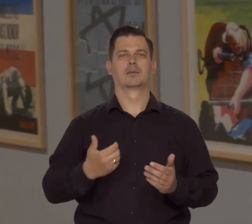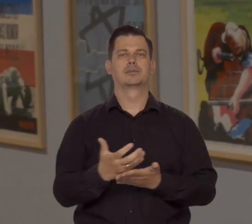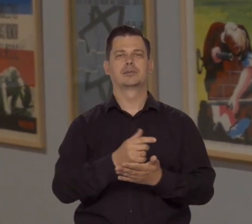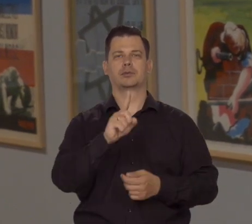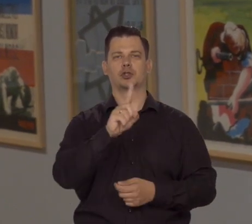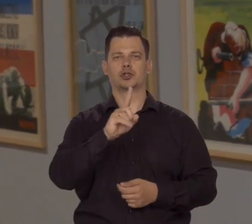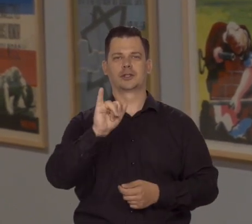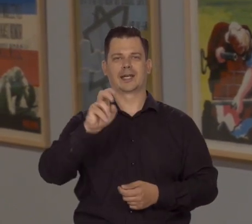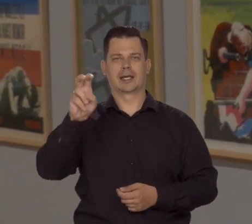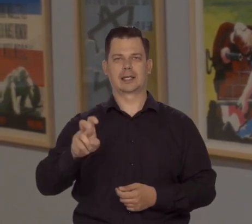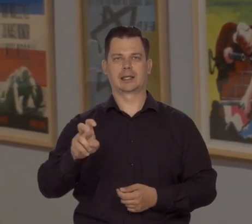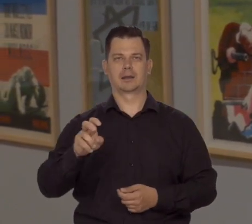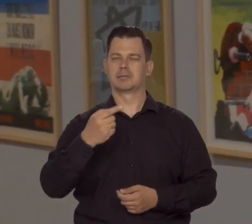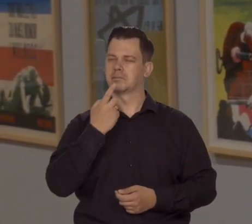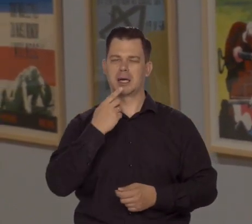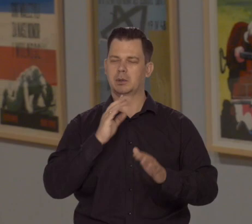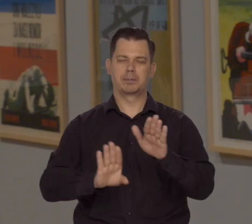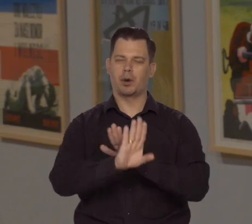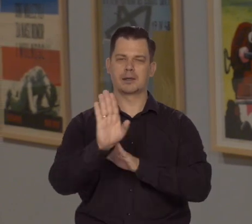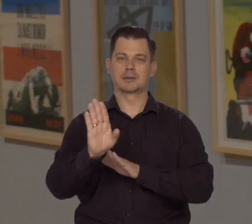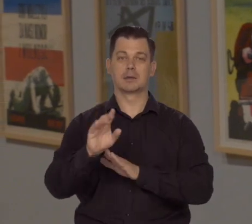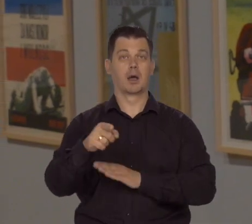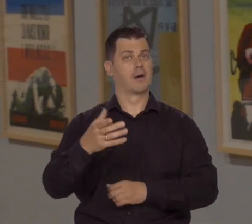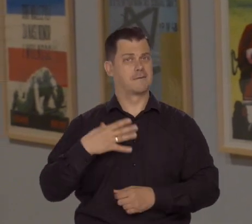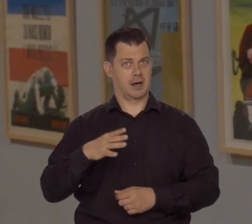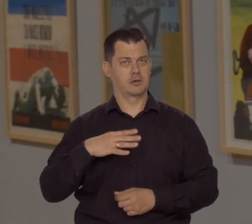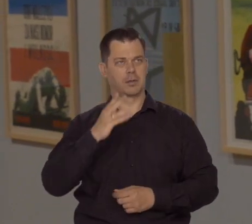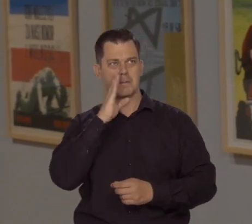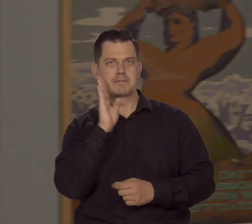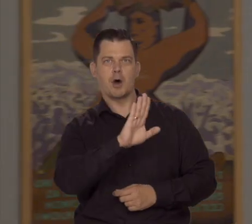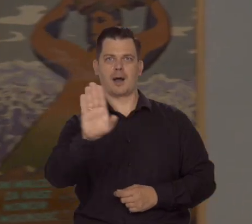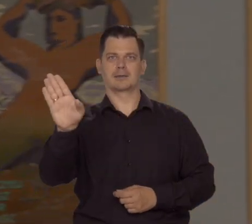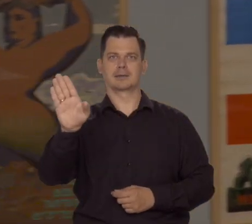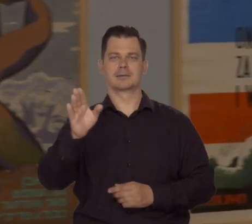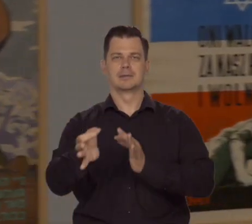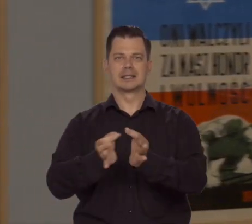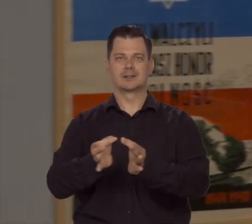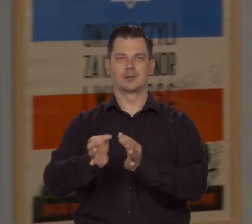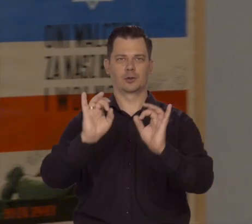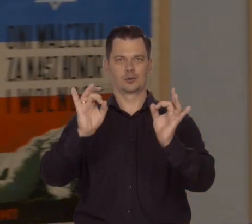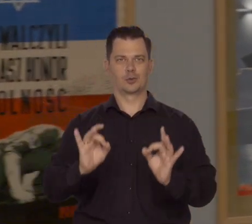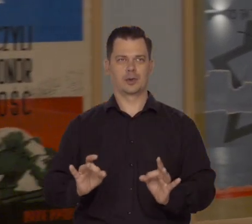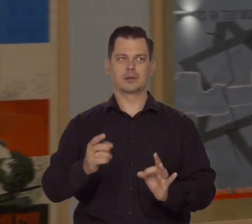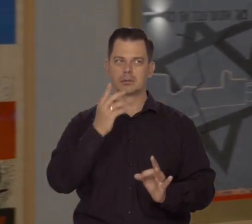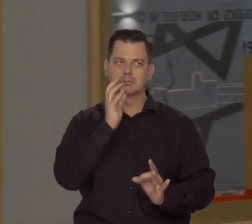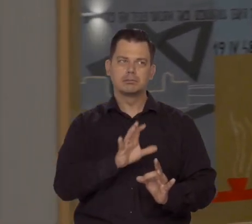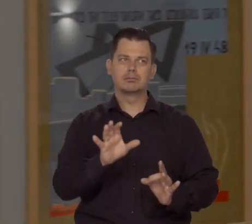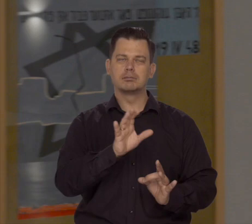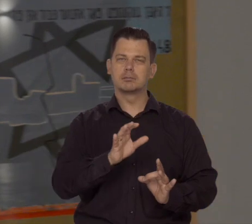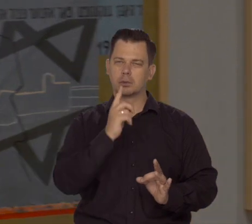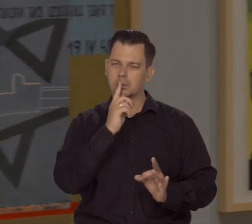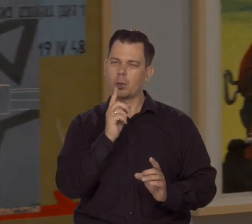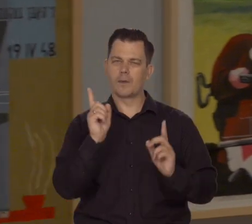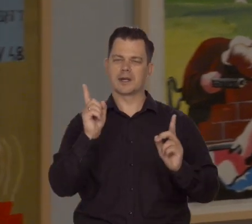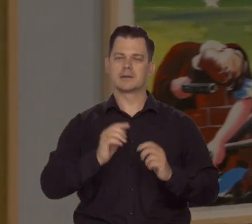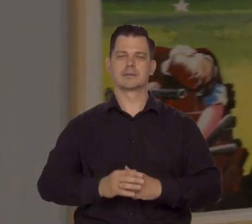zbiorów Żich, są rzadko pokazywane, ale na pewno warto oświetlić je w historii sztuki i przyjrzeć się im ze zdecydowanie